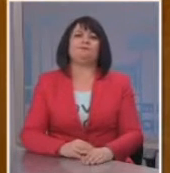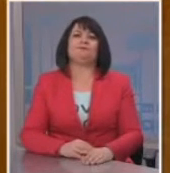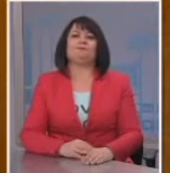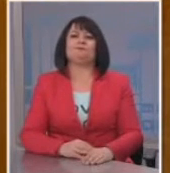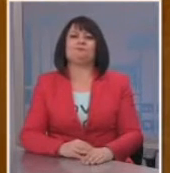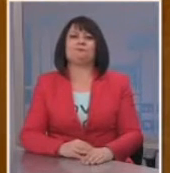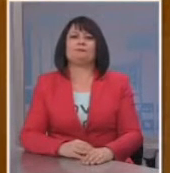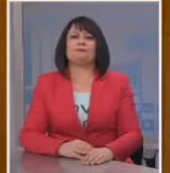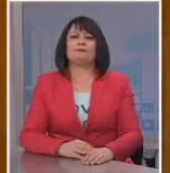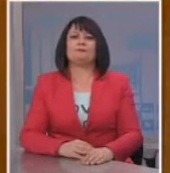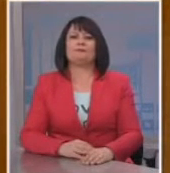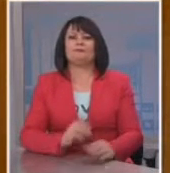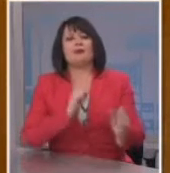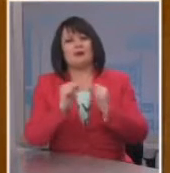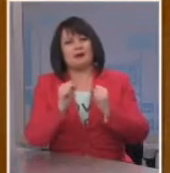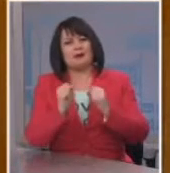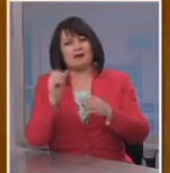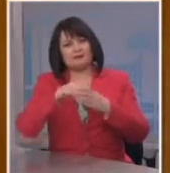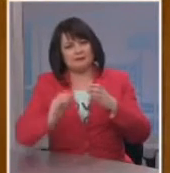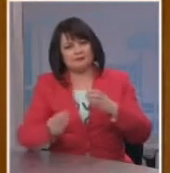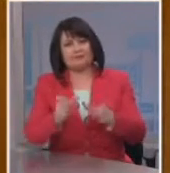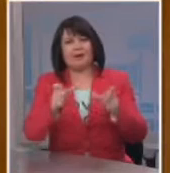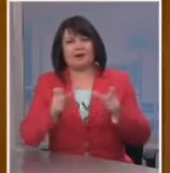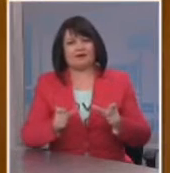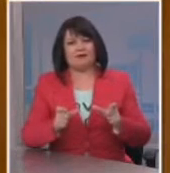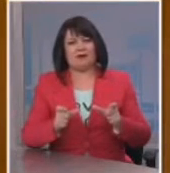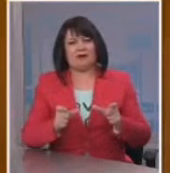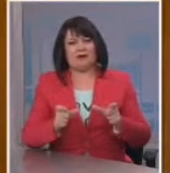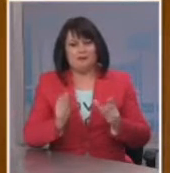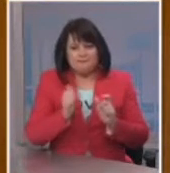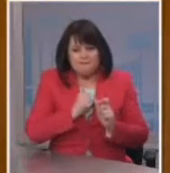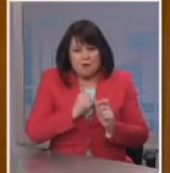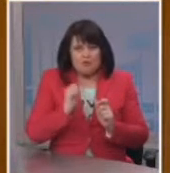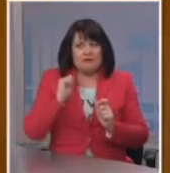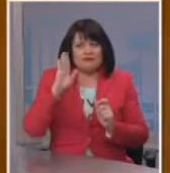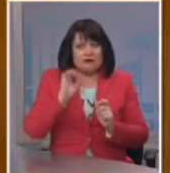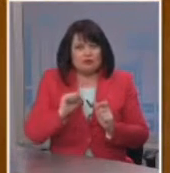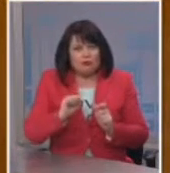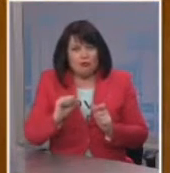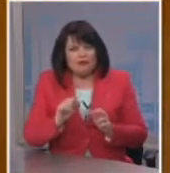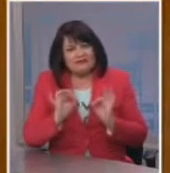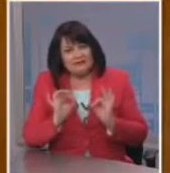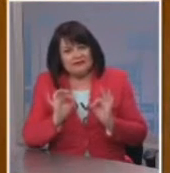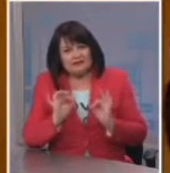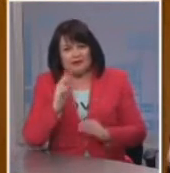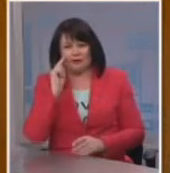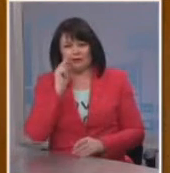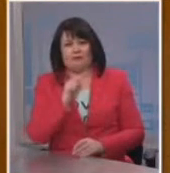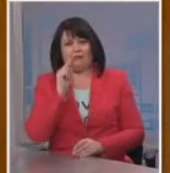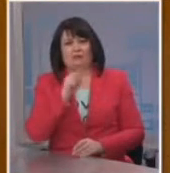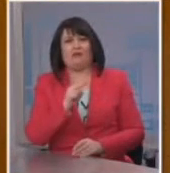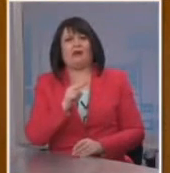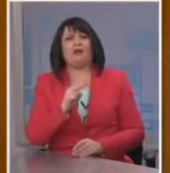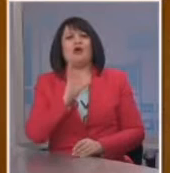χαρακτηρίζεται από ανασφάλεια που γεννά, από εσωστρέφεια, από ξενοφοβία. Το βλέπουμε άλλωστε αυτό σε